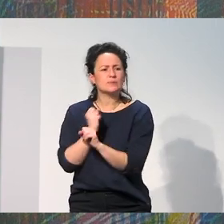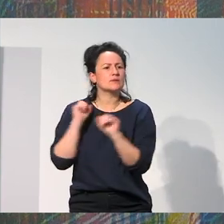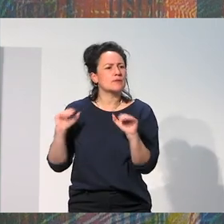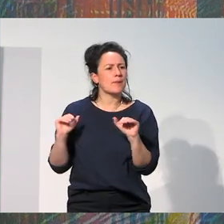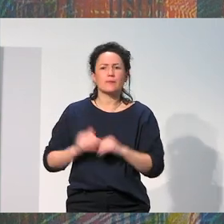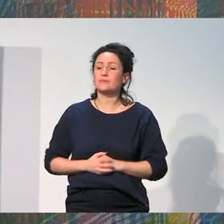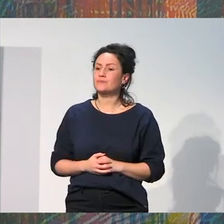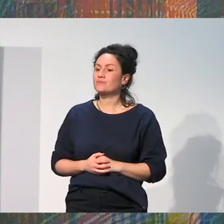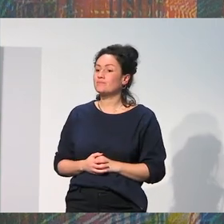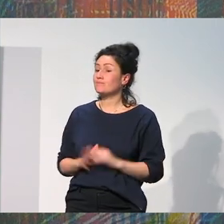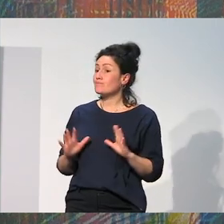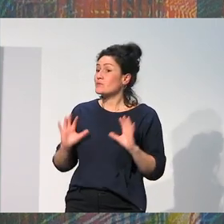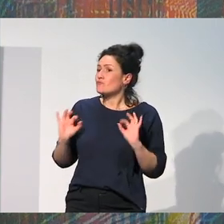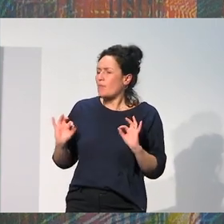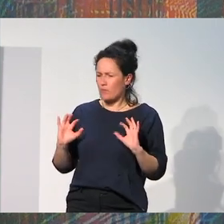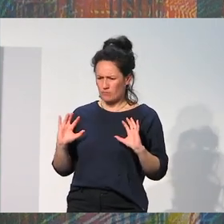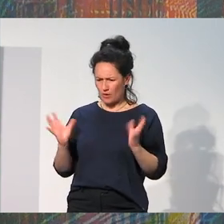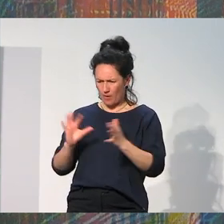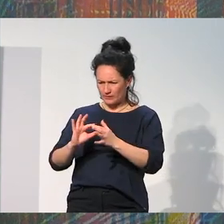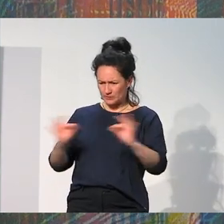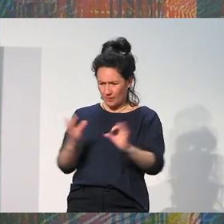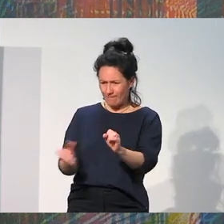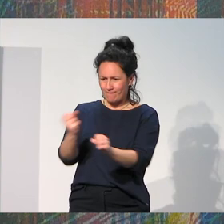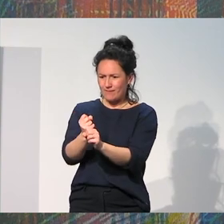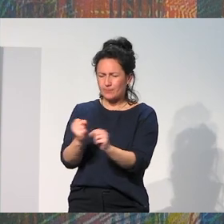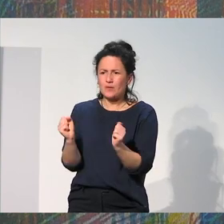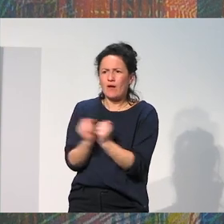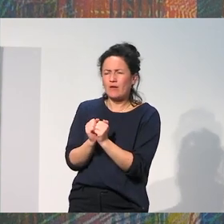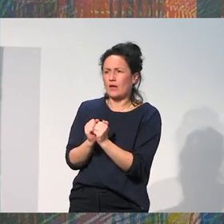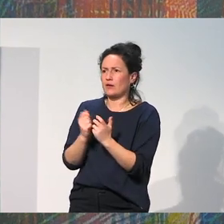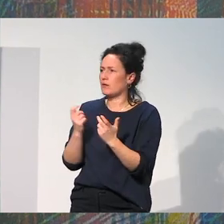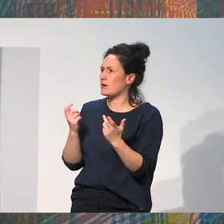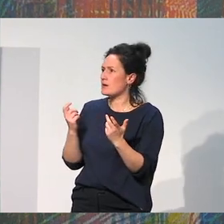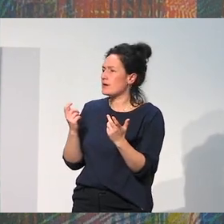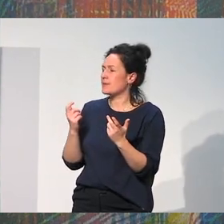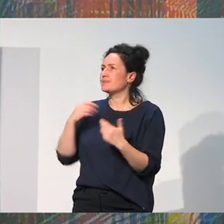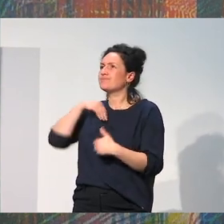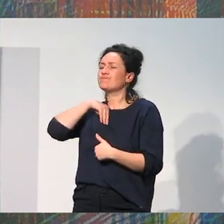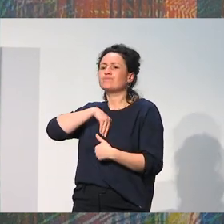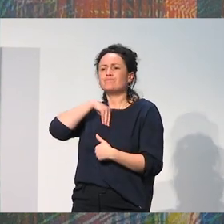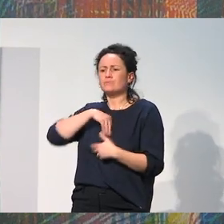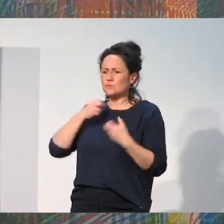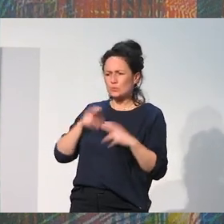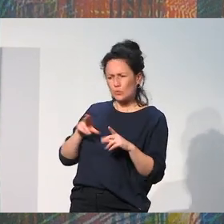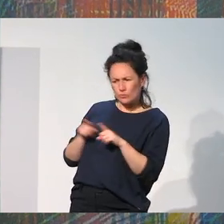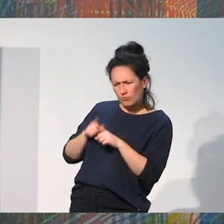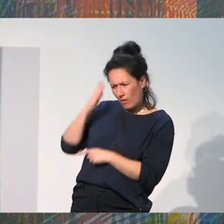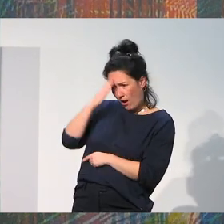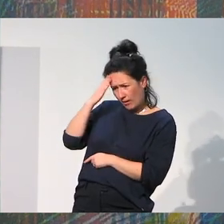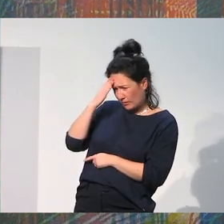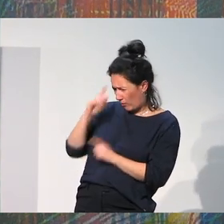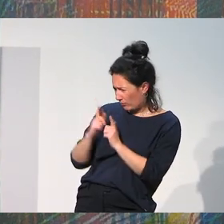une histoire, non pas à partir de la conviction qu'on serait vraiment d'accord avec l'animal, qu'on